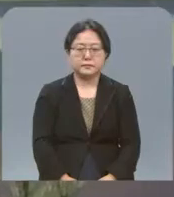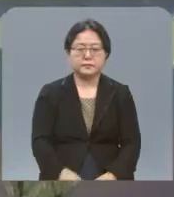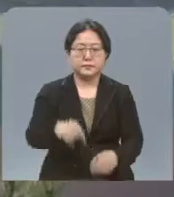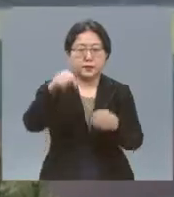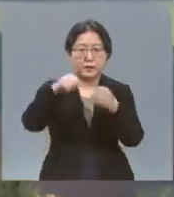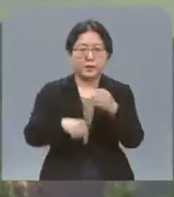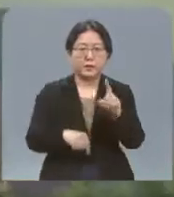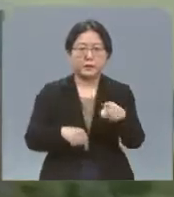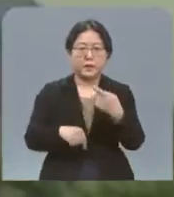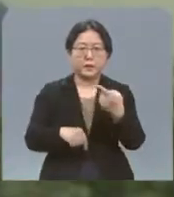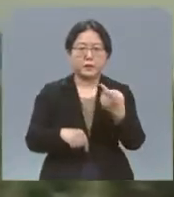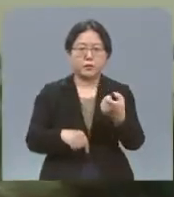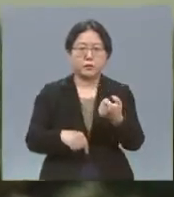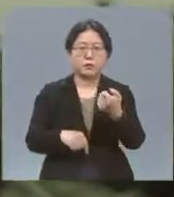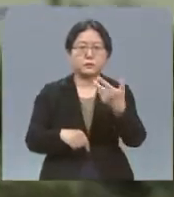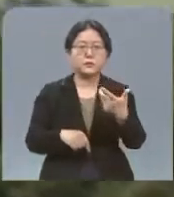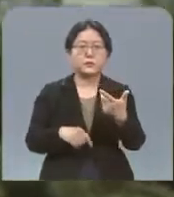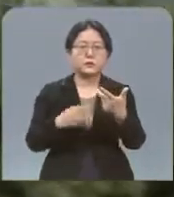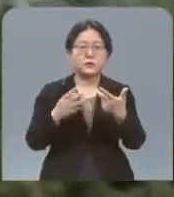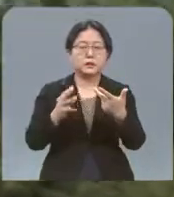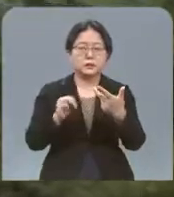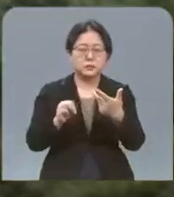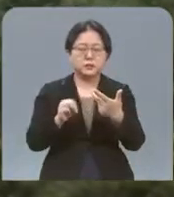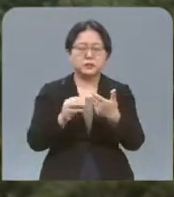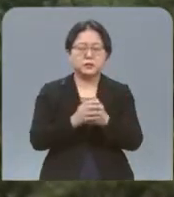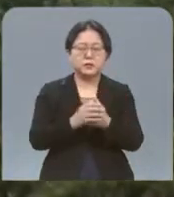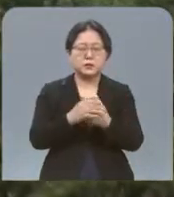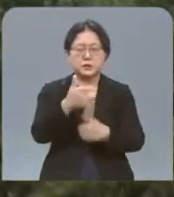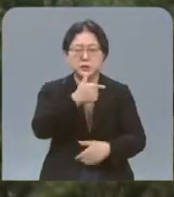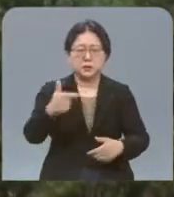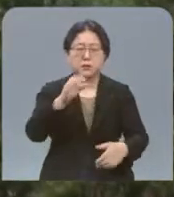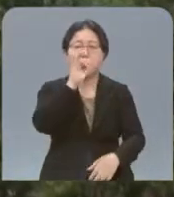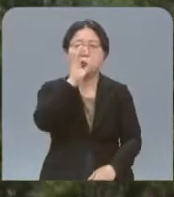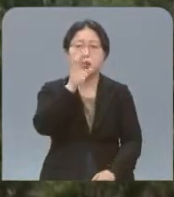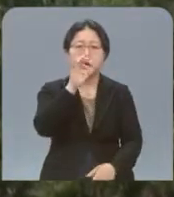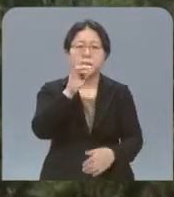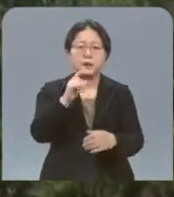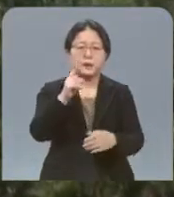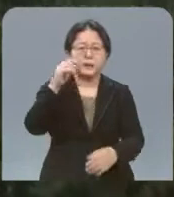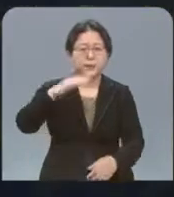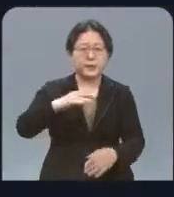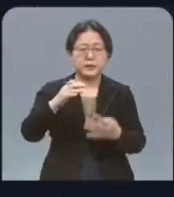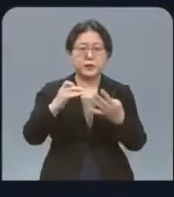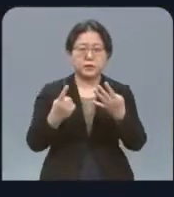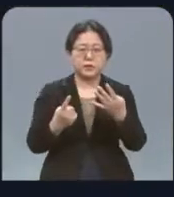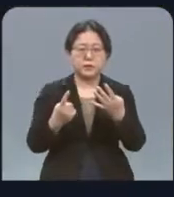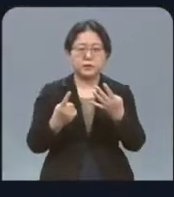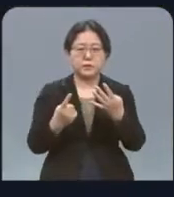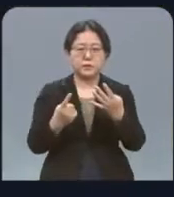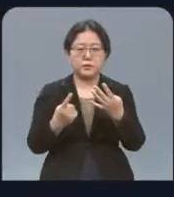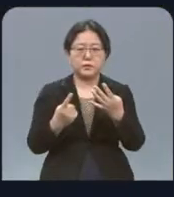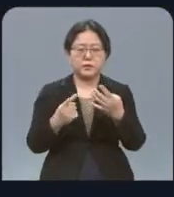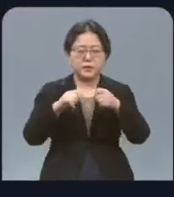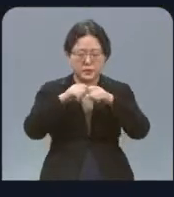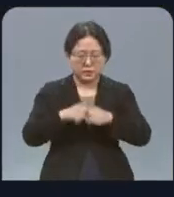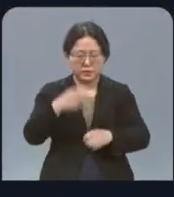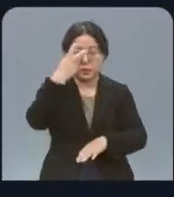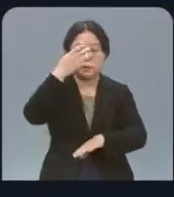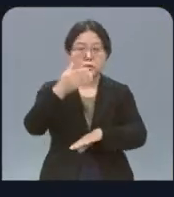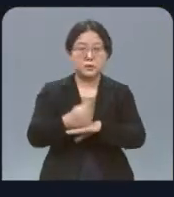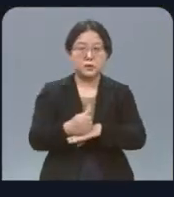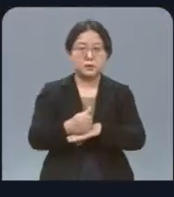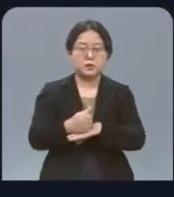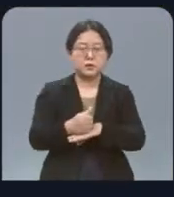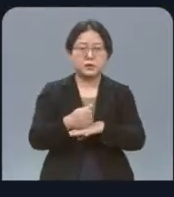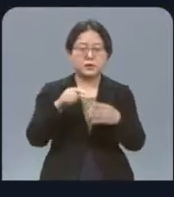깊이 157cm의 초대형 구멍이 발견된 영광 한빛원전 4호기. 정밀 조사 결과 한빛